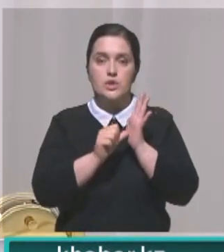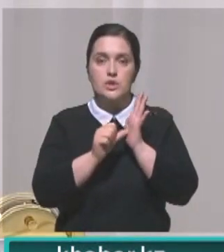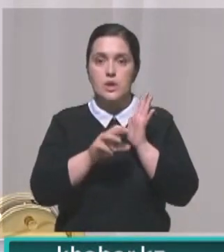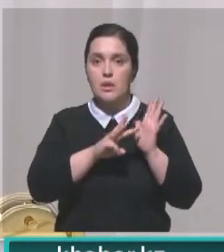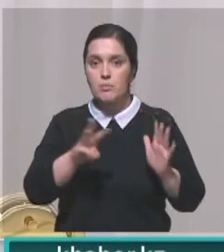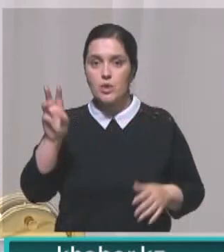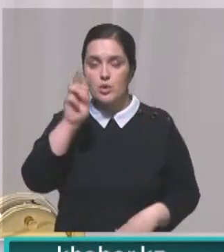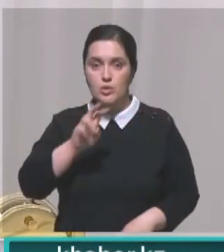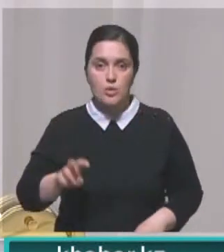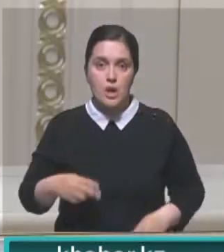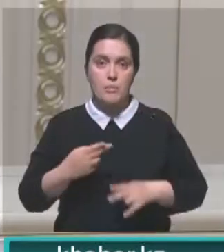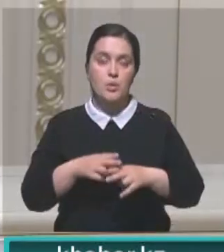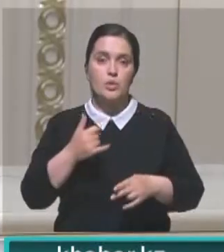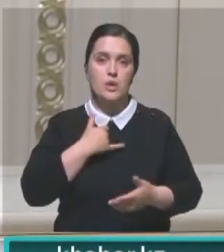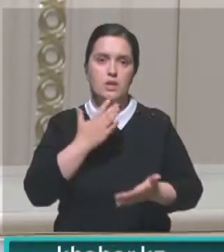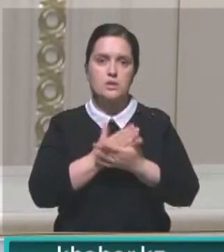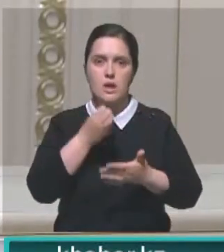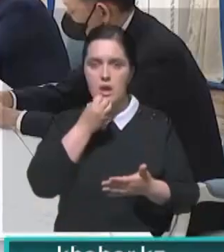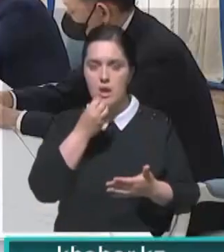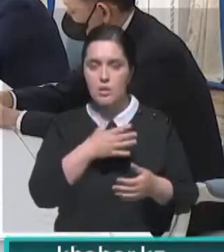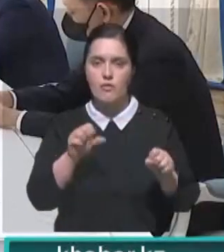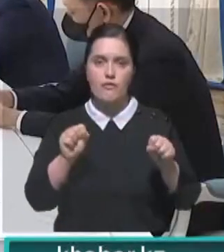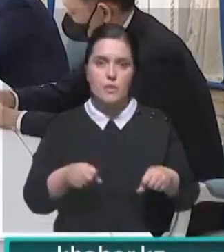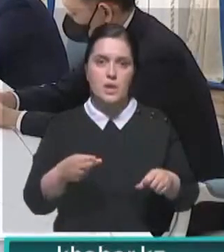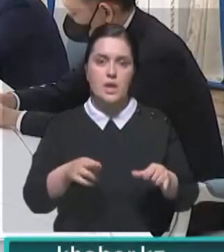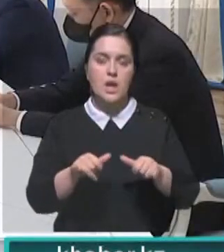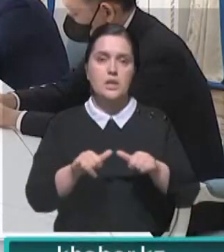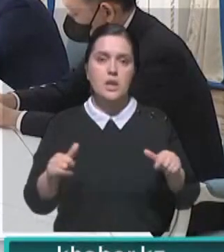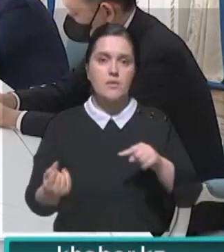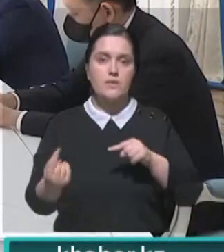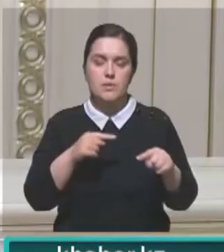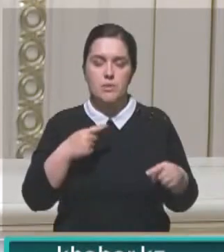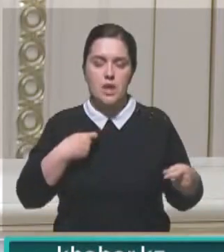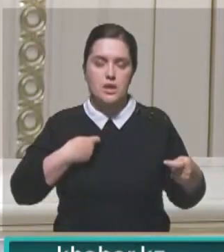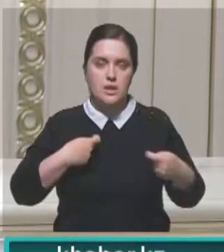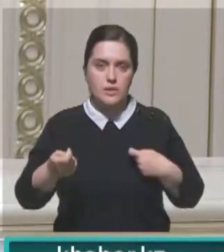миллионов долларов. Считаю, что у нас есть хорошие возможности для наращивания взаимной торговли.